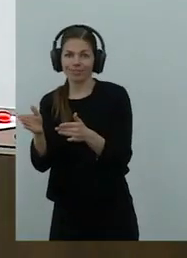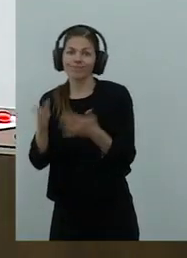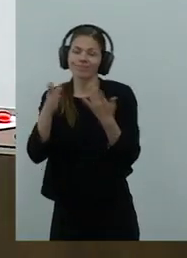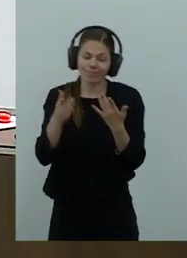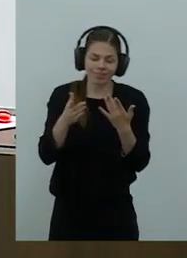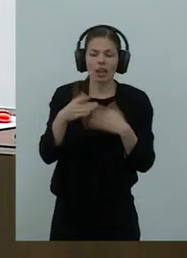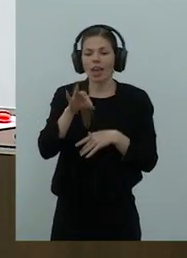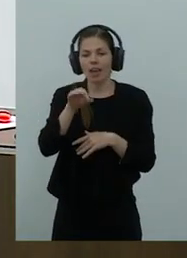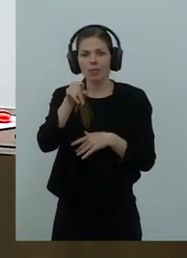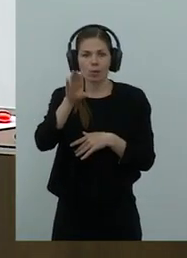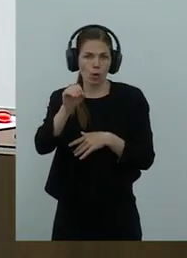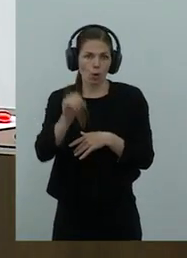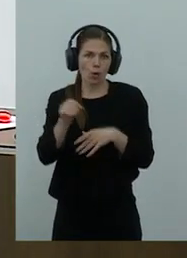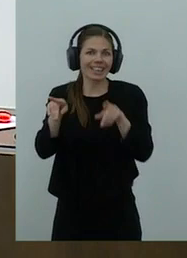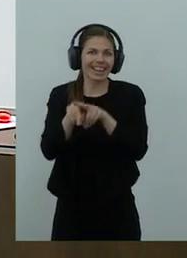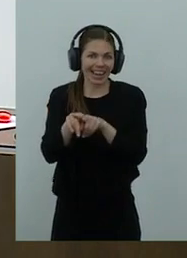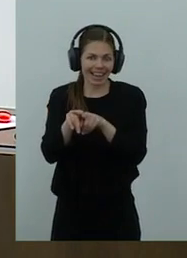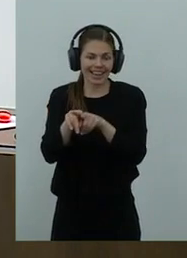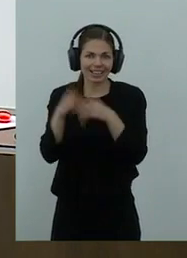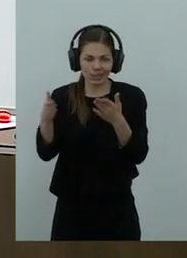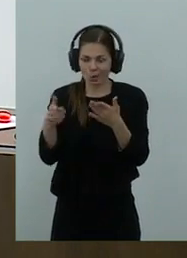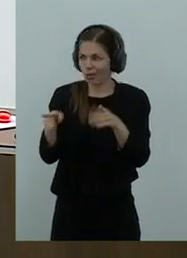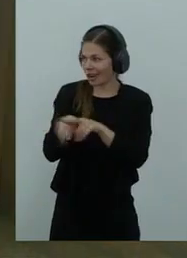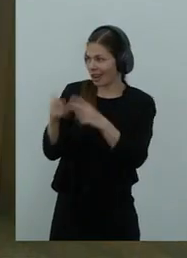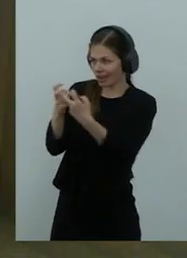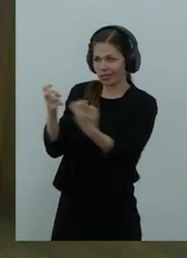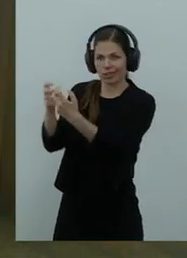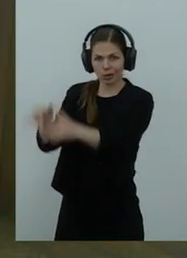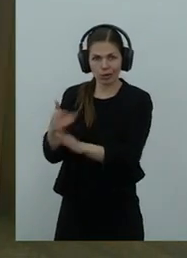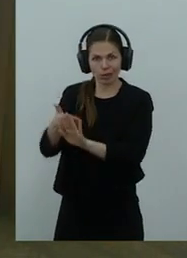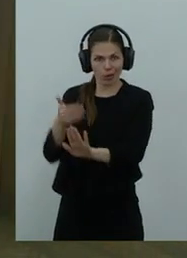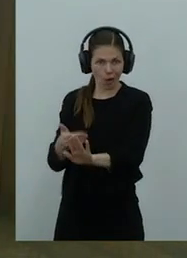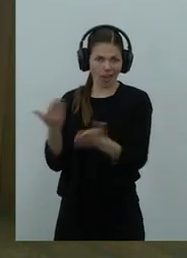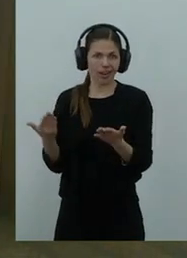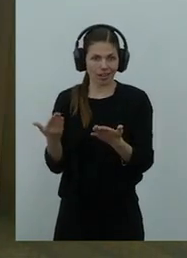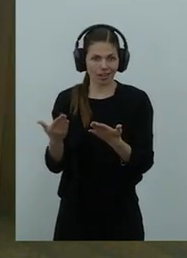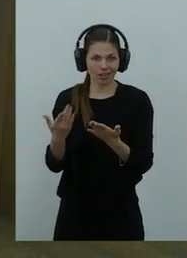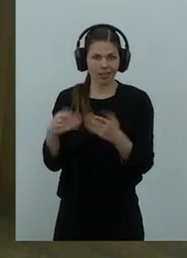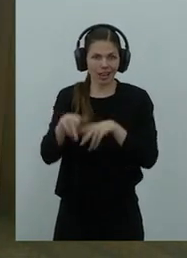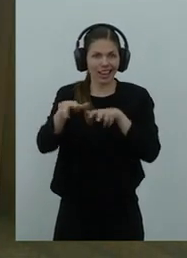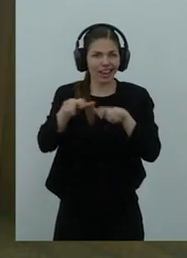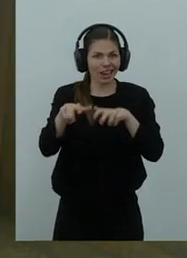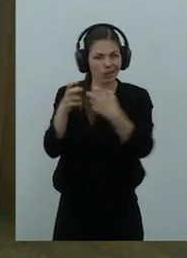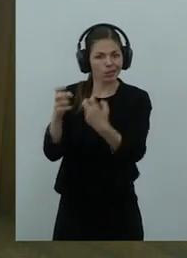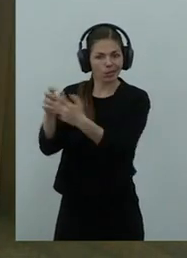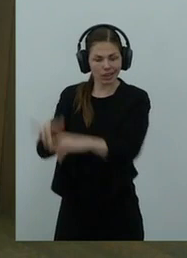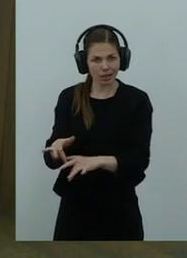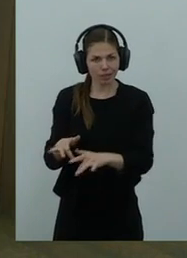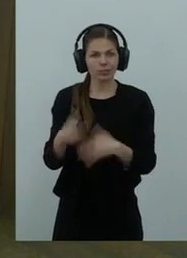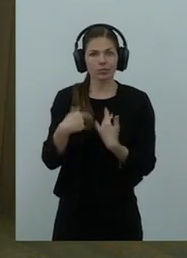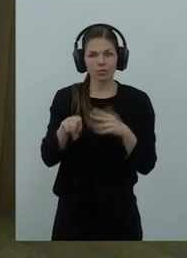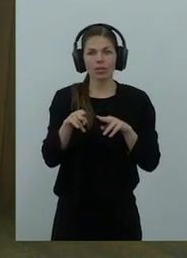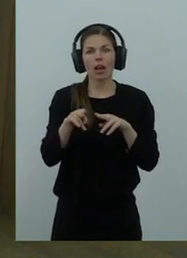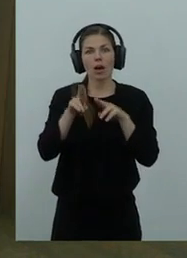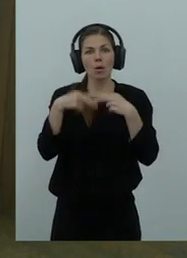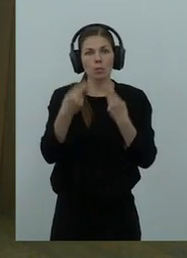sitzt, jetzt an der Regierungsbank. Die Freunde von denen, die den Bundespräsidenten als Mumie